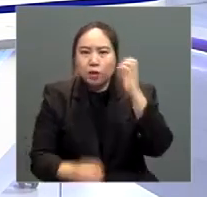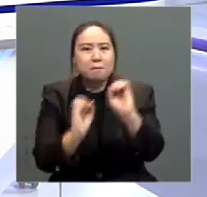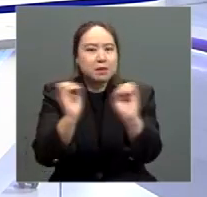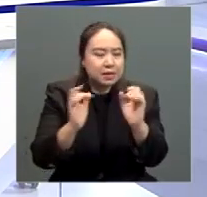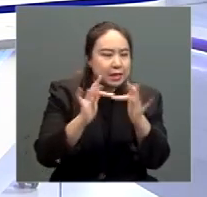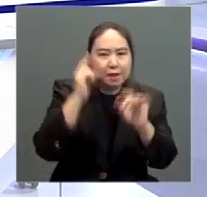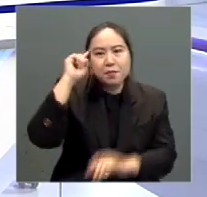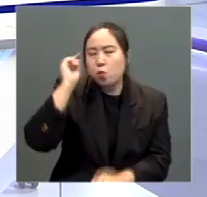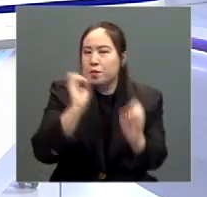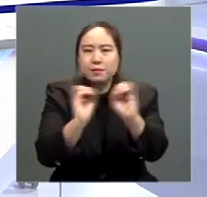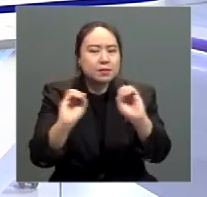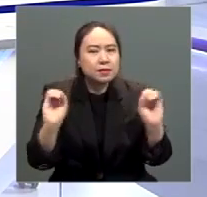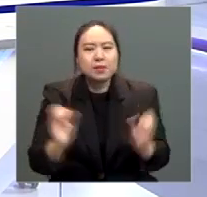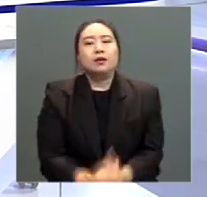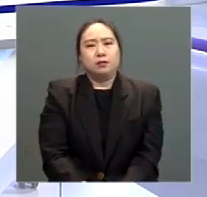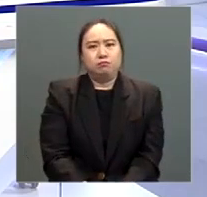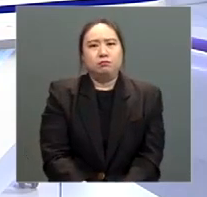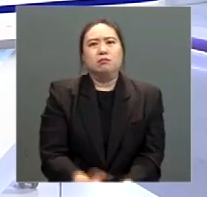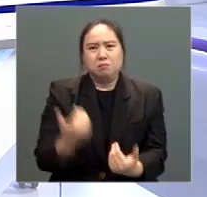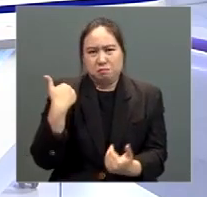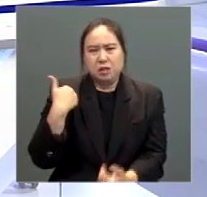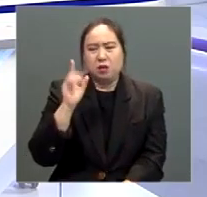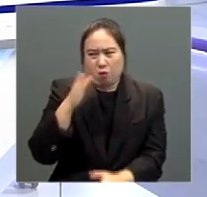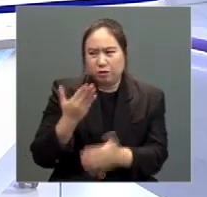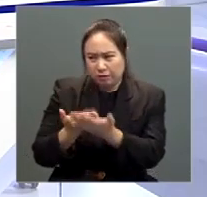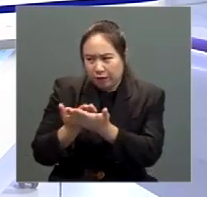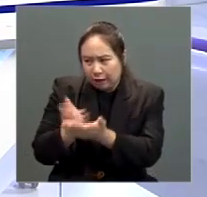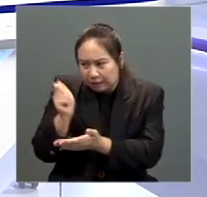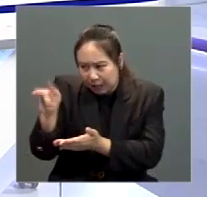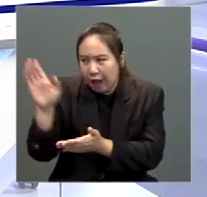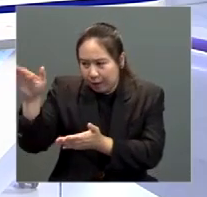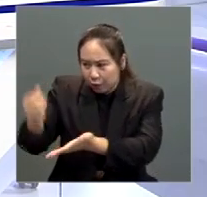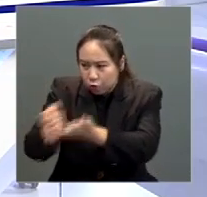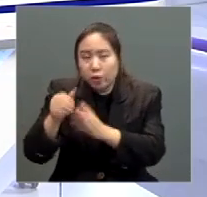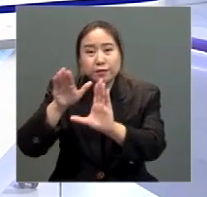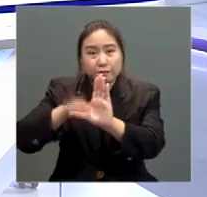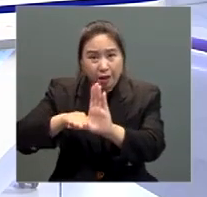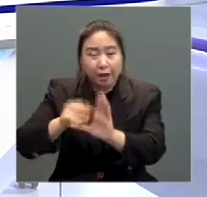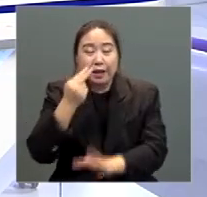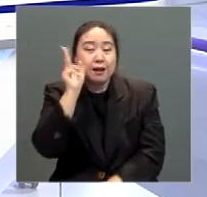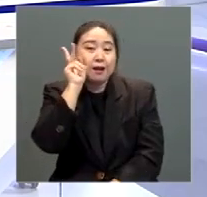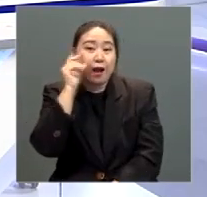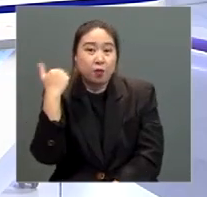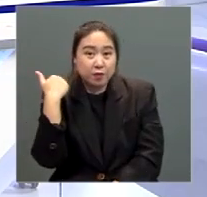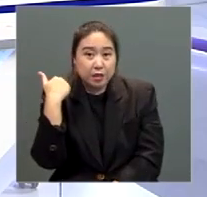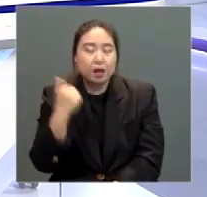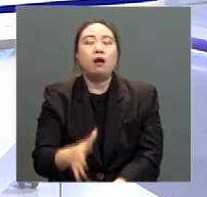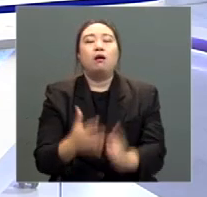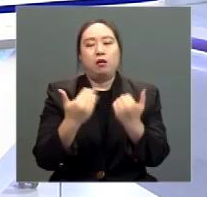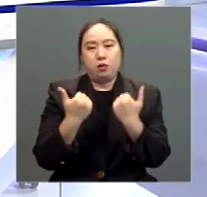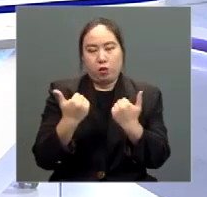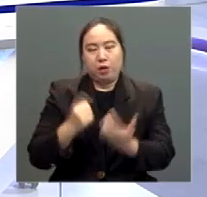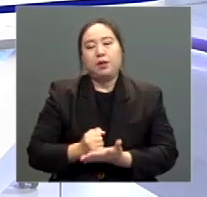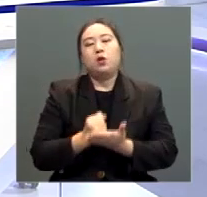ทอร์เน็ตไม่รู้จะทำยังไงจริงๆนะคะบางคนถึงขนาดต้องไปว่าจ้างคนอื่นให้ลงทะเบียนให้เราเห็นในหน้าข่าวเพราะฉะนั้นเพื่อเป็นการ